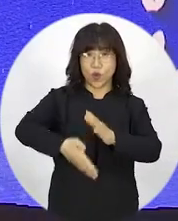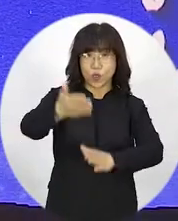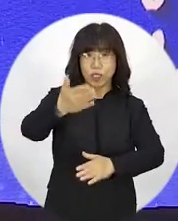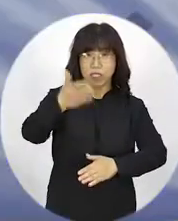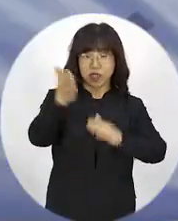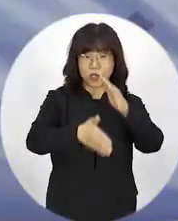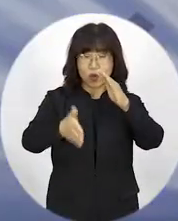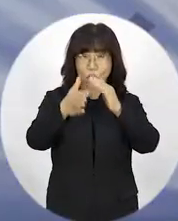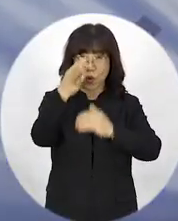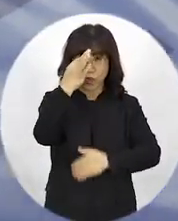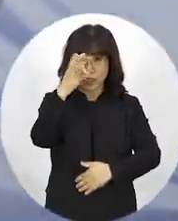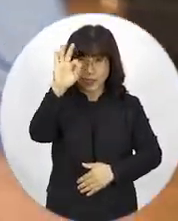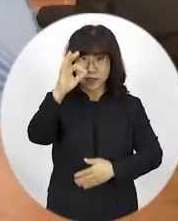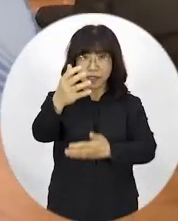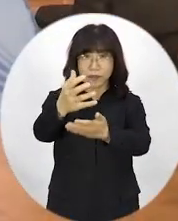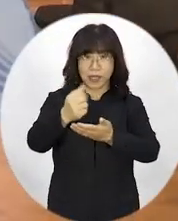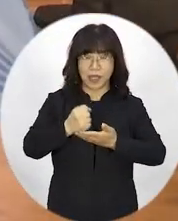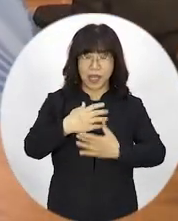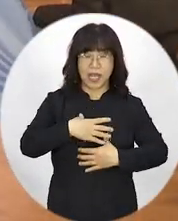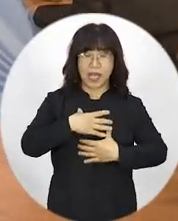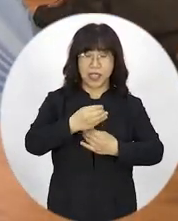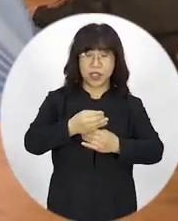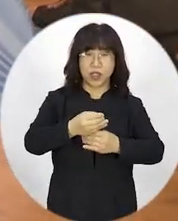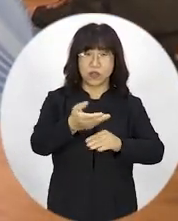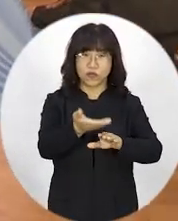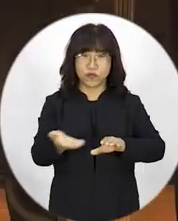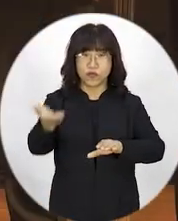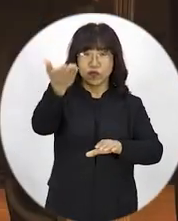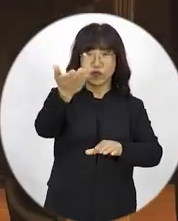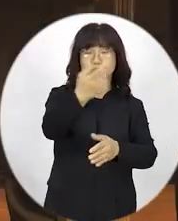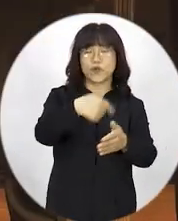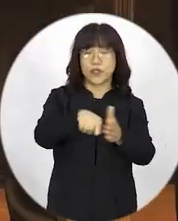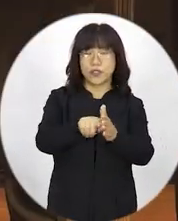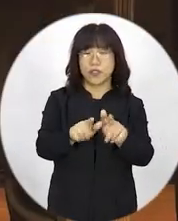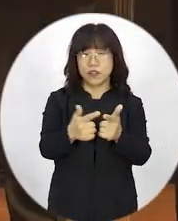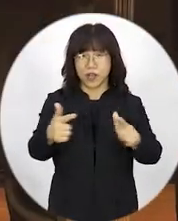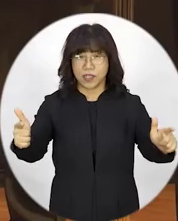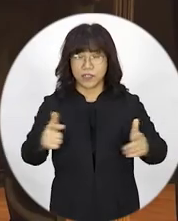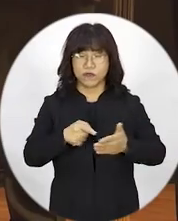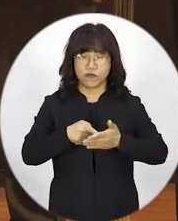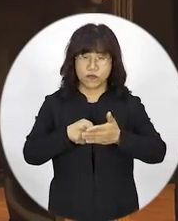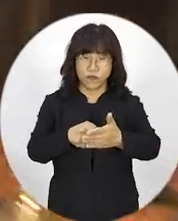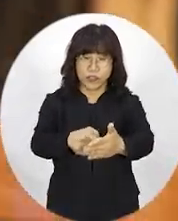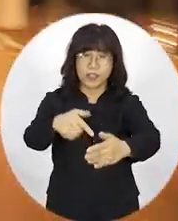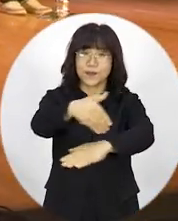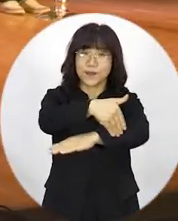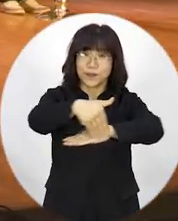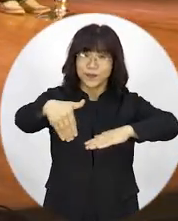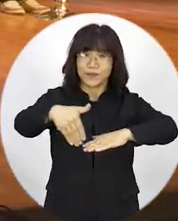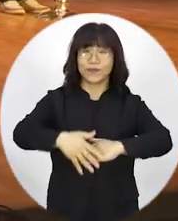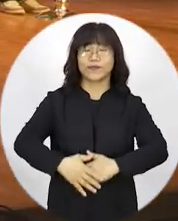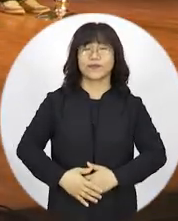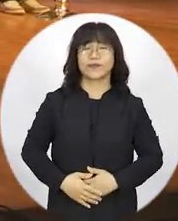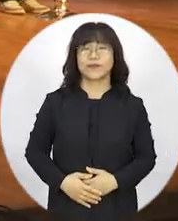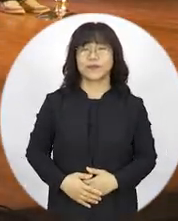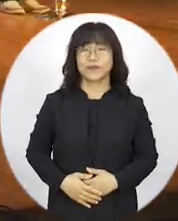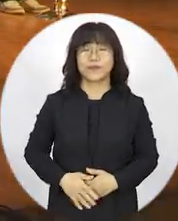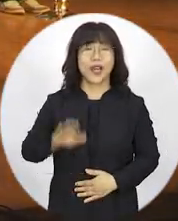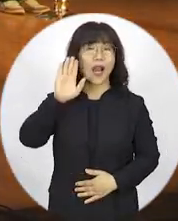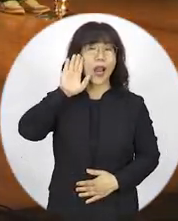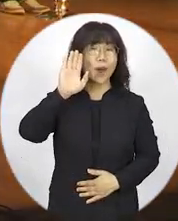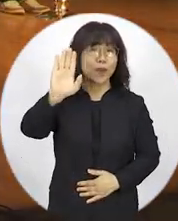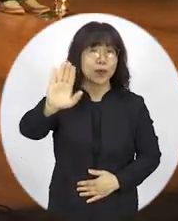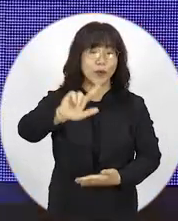공인을 바탕으로 지역사회 손상 예방과 안전 수준 향상을 위한 지속적인 안전 증진 사업을 추진해 나간다는